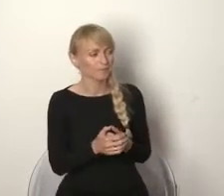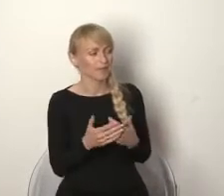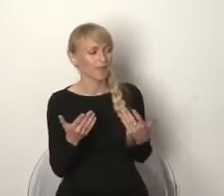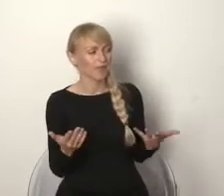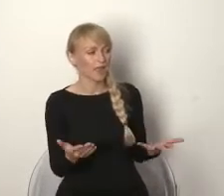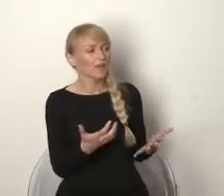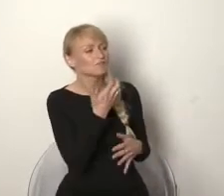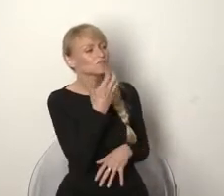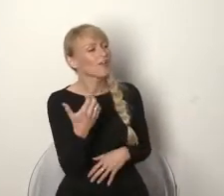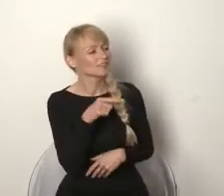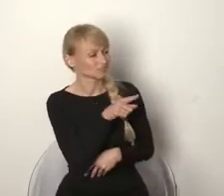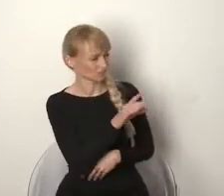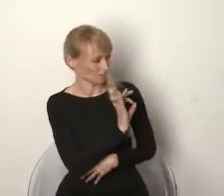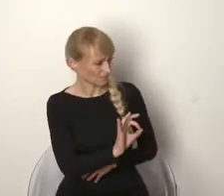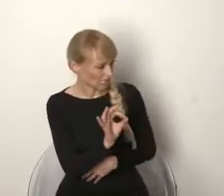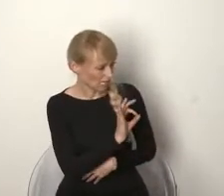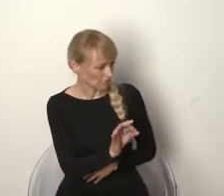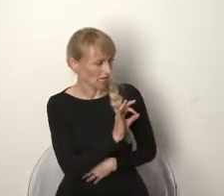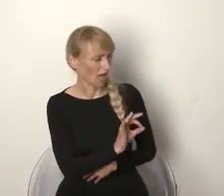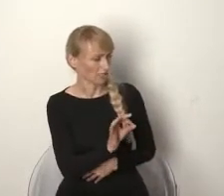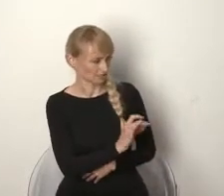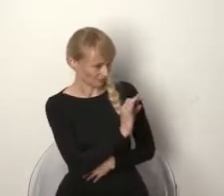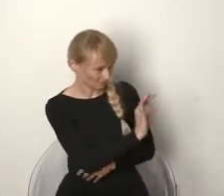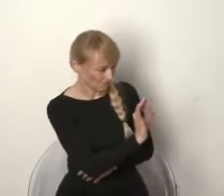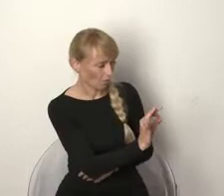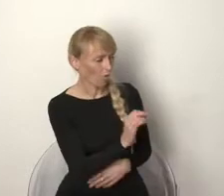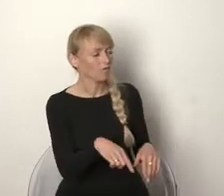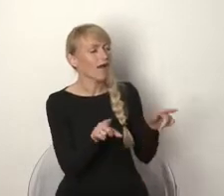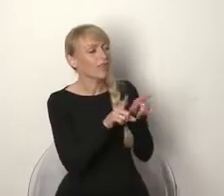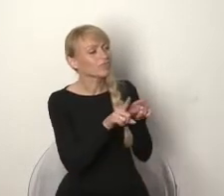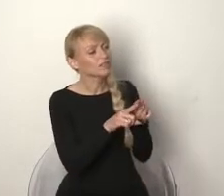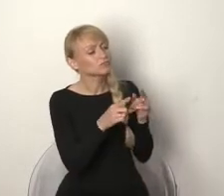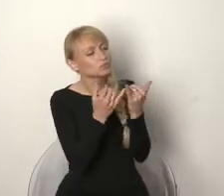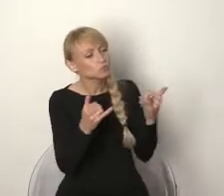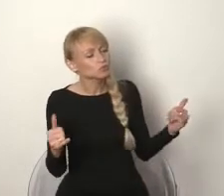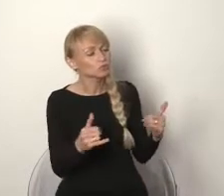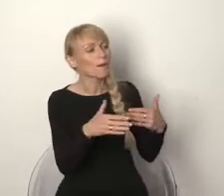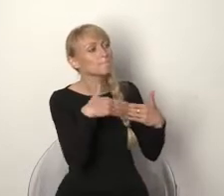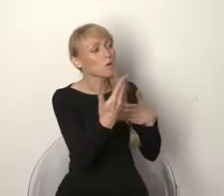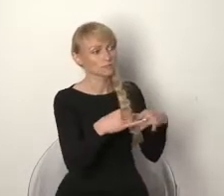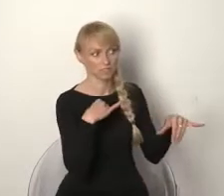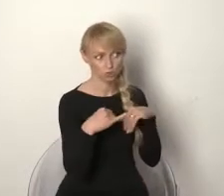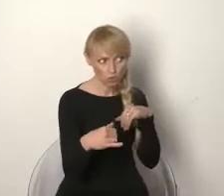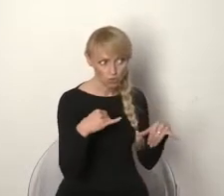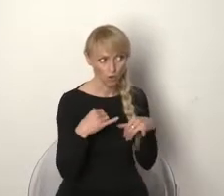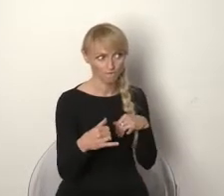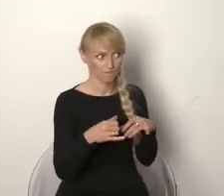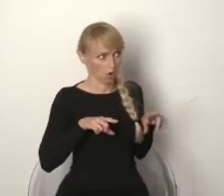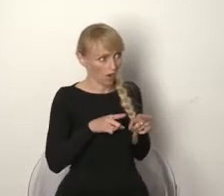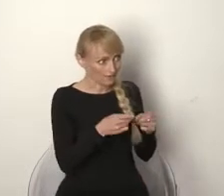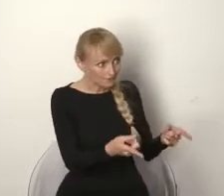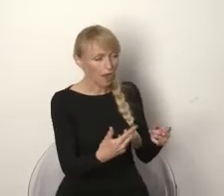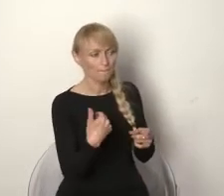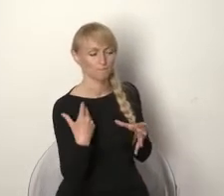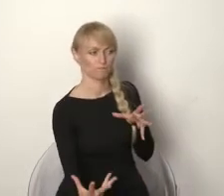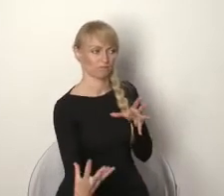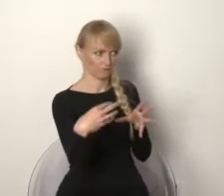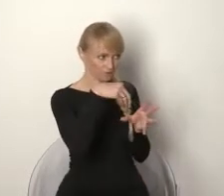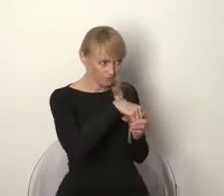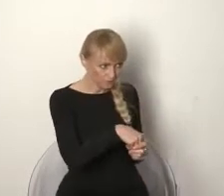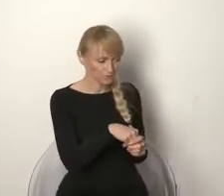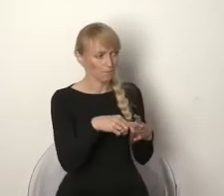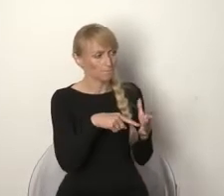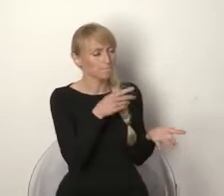i specjalizacji, to praktycznie wszystkie organizacje pozarządowe, wszystkie fundacje korporacyjne włączyły się dzisiaj w